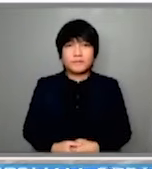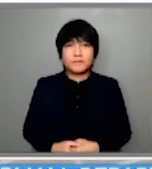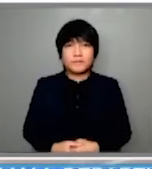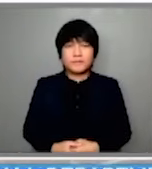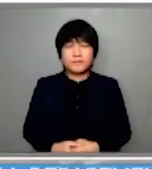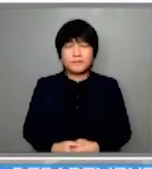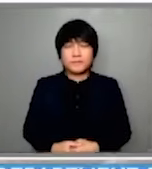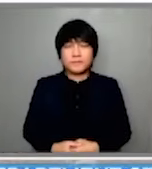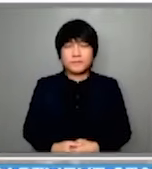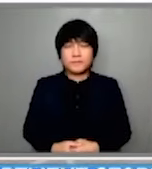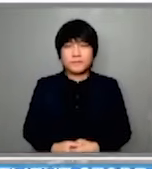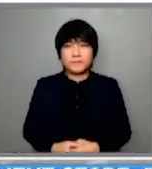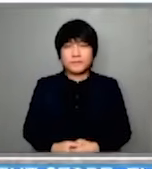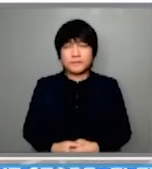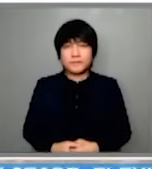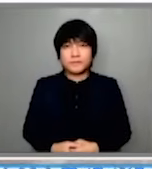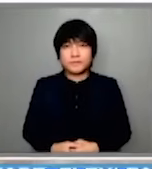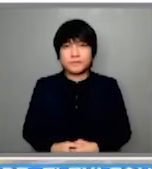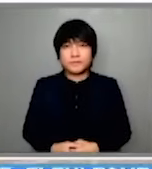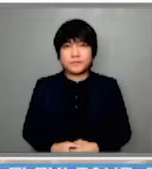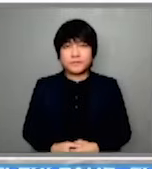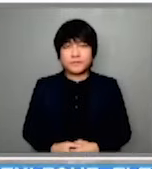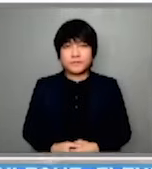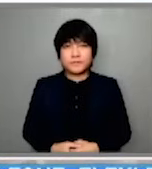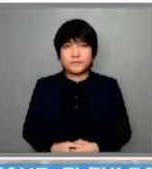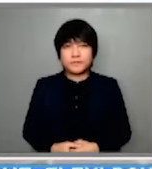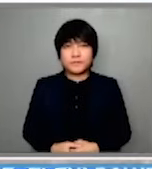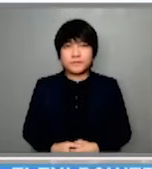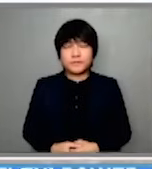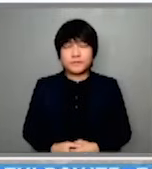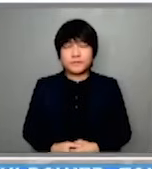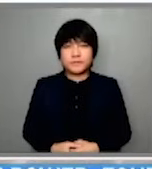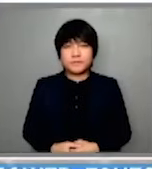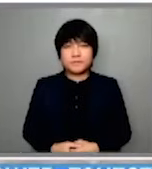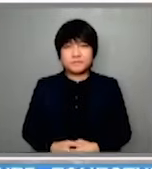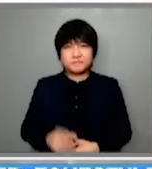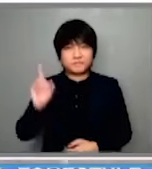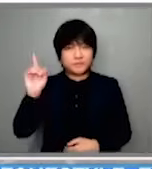natin to, pati nga ang